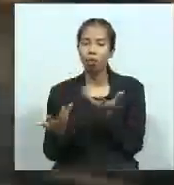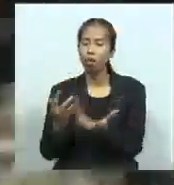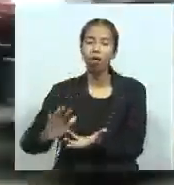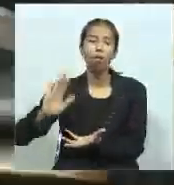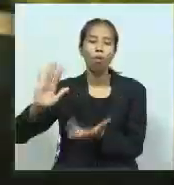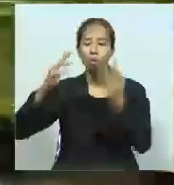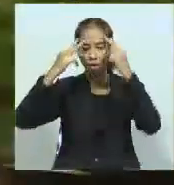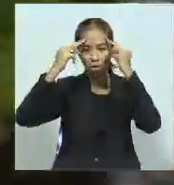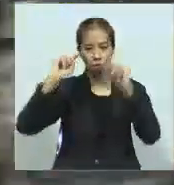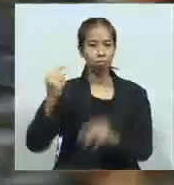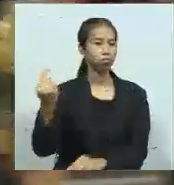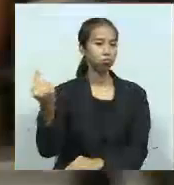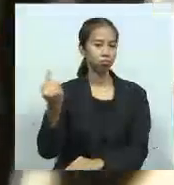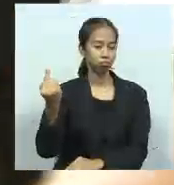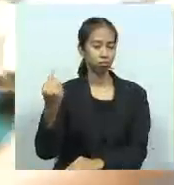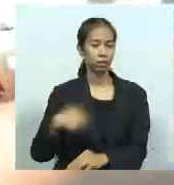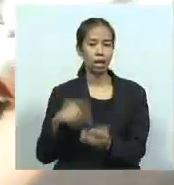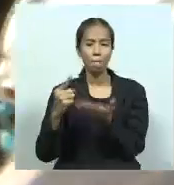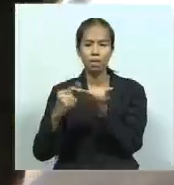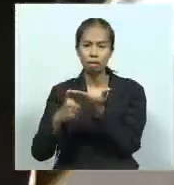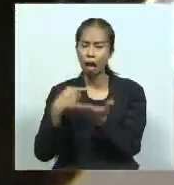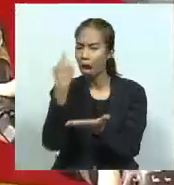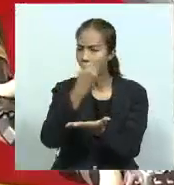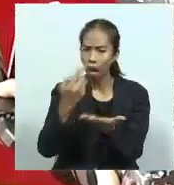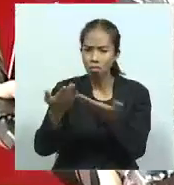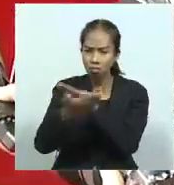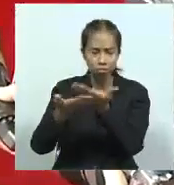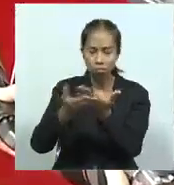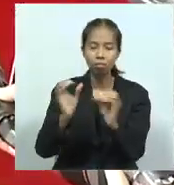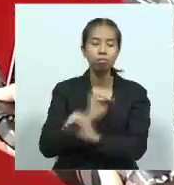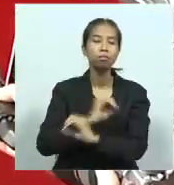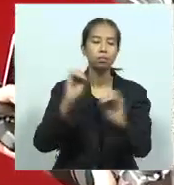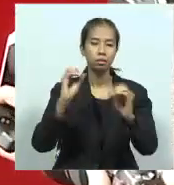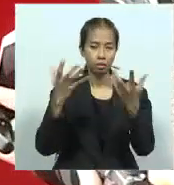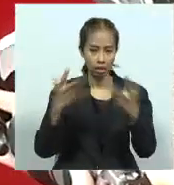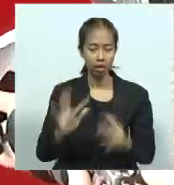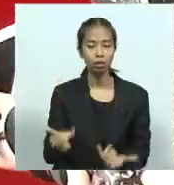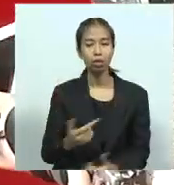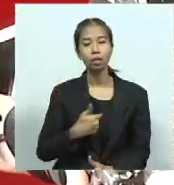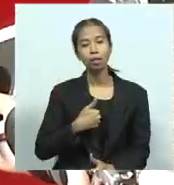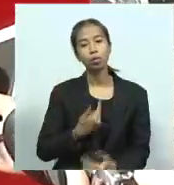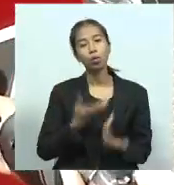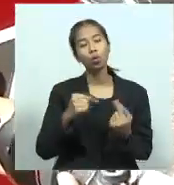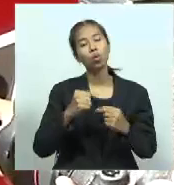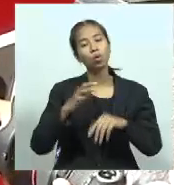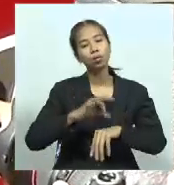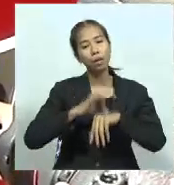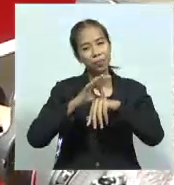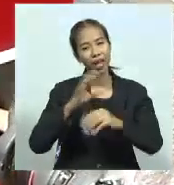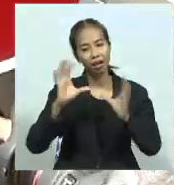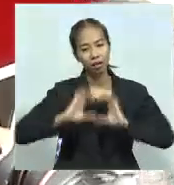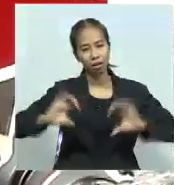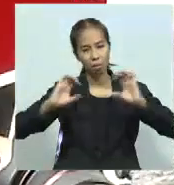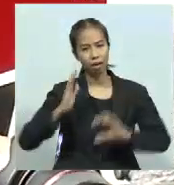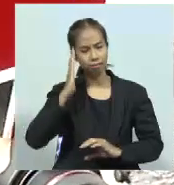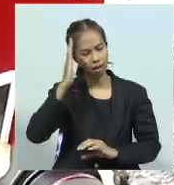กรัฐมนตรีเพียงคนเดียวไม่จำเป็นต้องปรึกษาหารือใครพร้อมปฏิเสธระบุถึงการรับตำแหน่งในรัฐบาลหน้าตาม